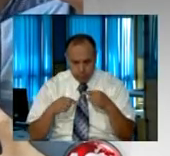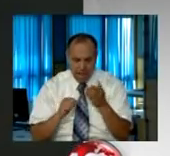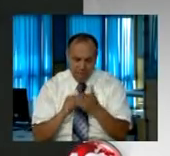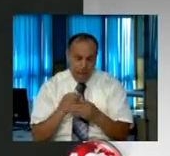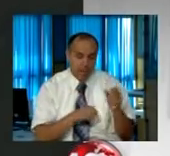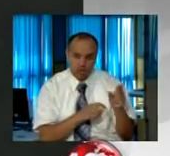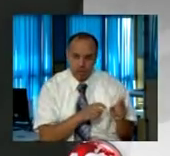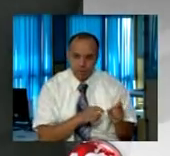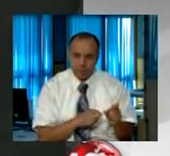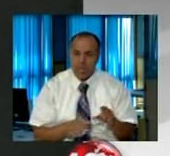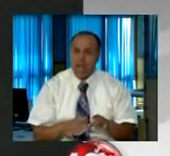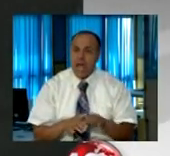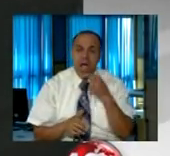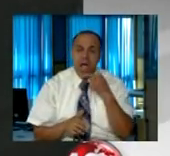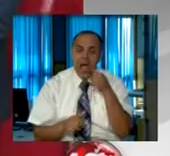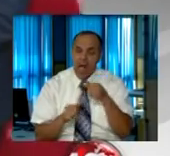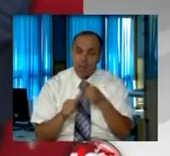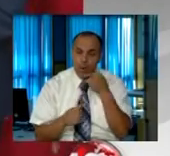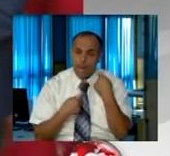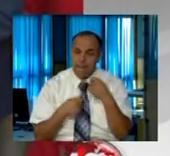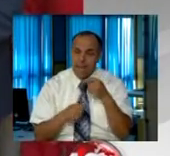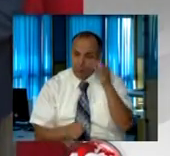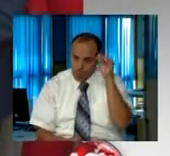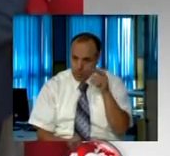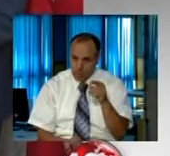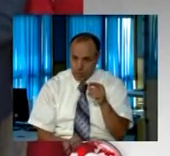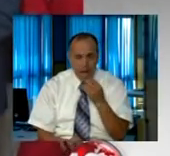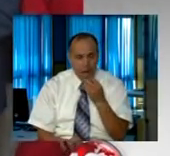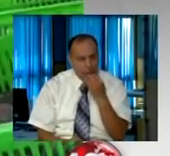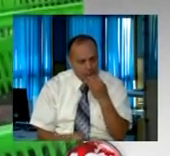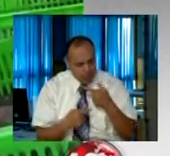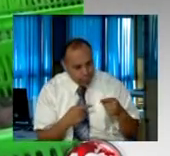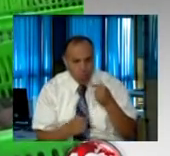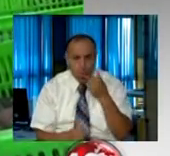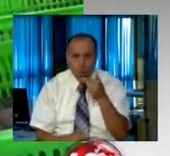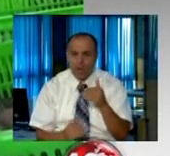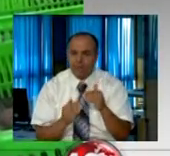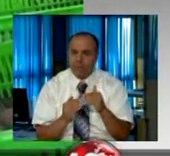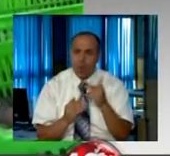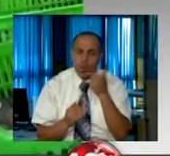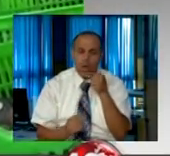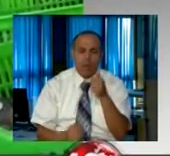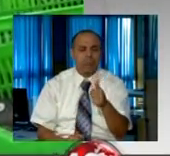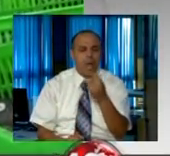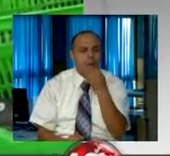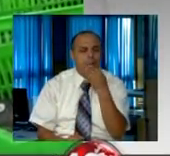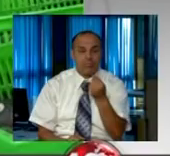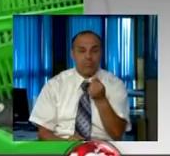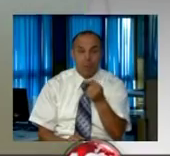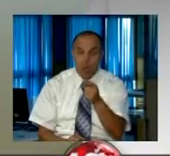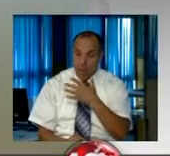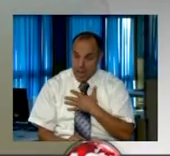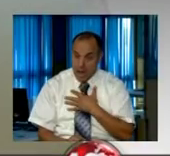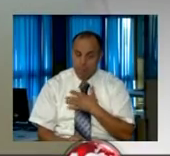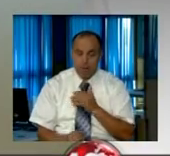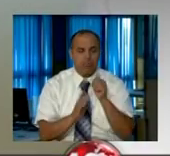المستهلك. تظاهرة تحاول تثمين المنتوج التونسي من الفواكه وفق مقاييس تضمن الجودة وتريد أن